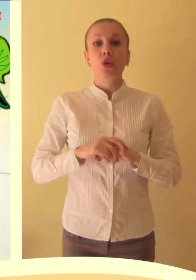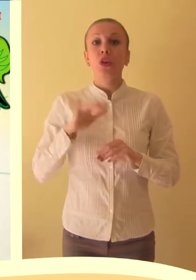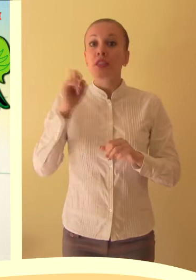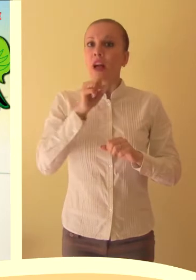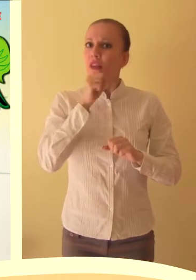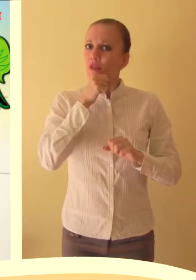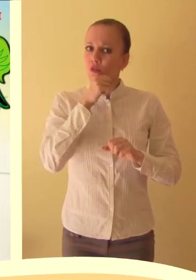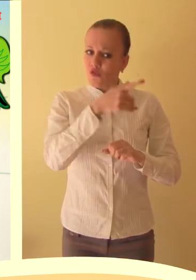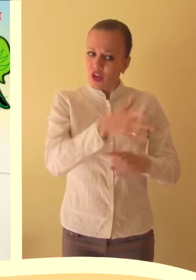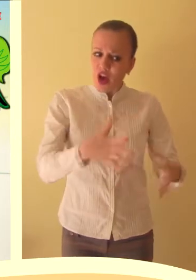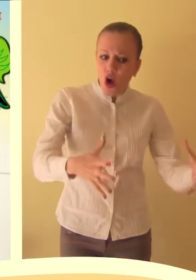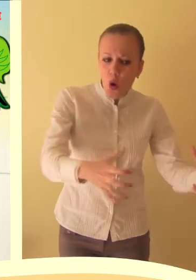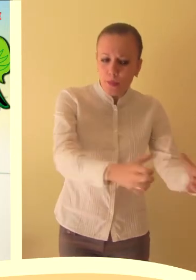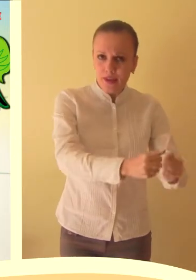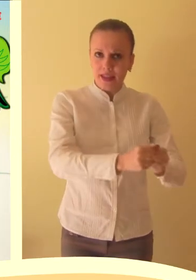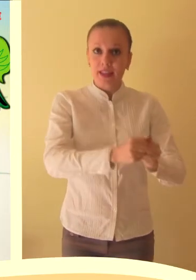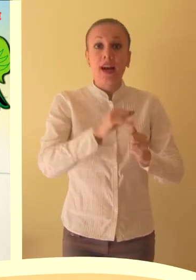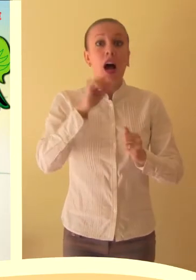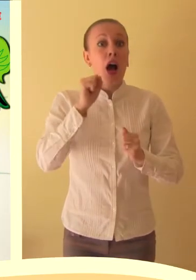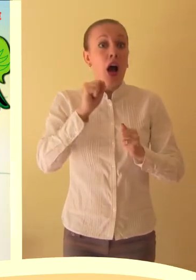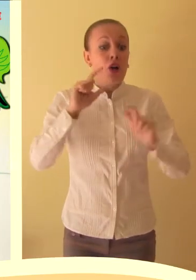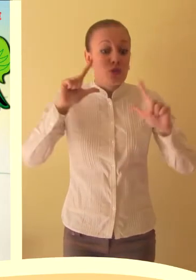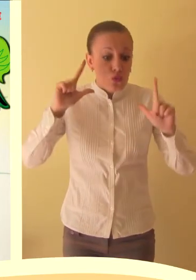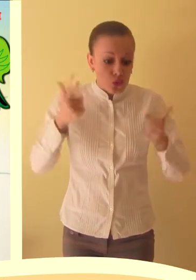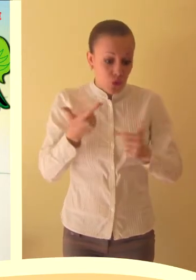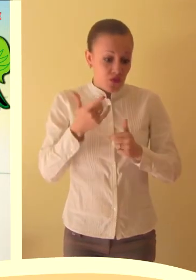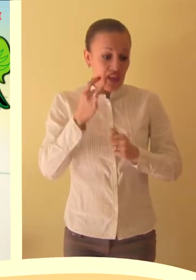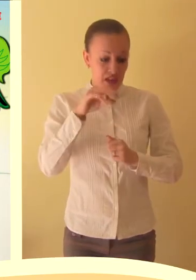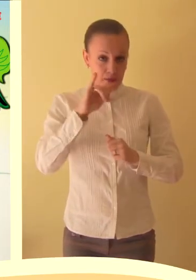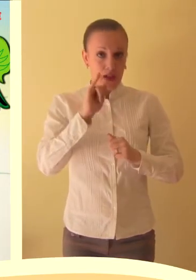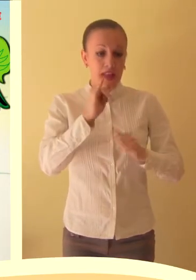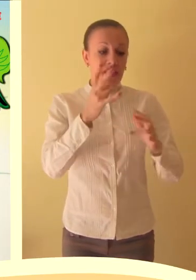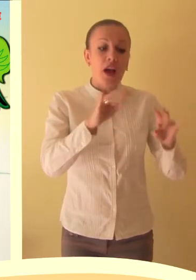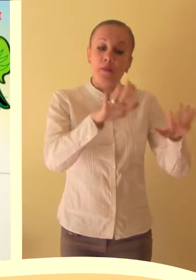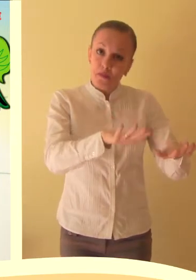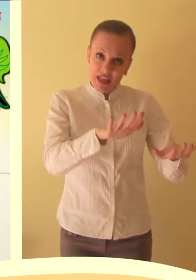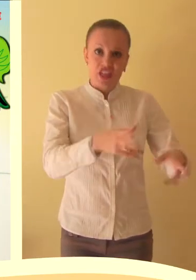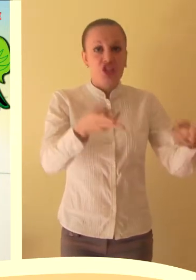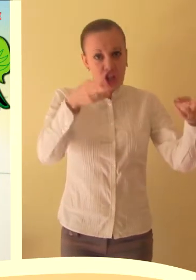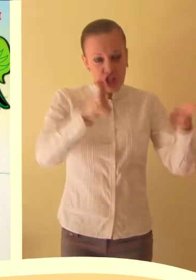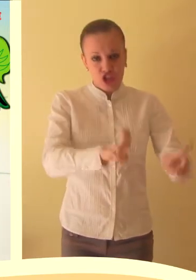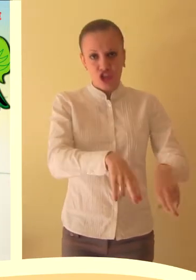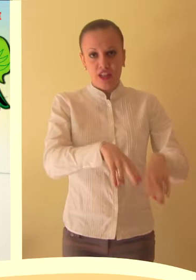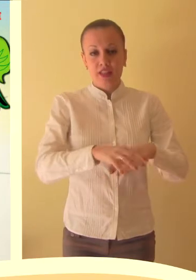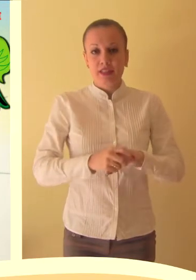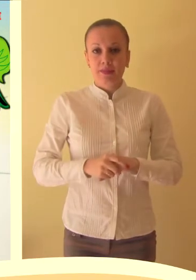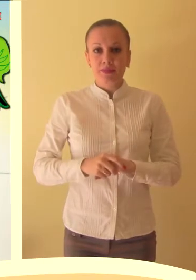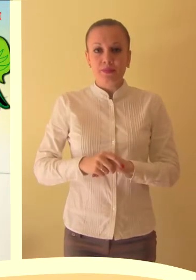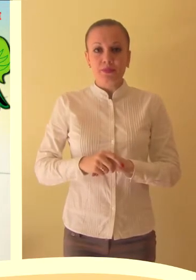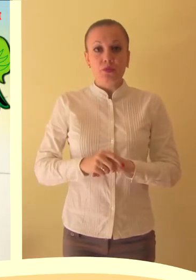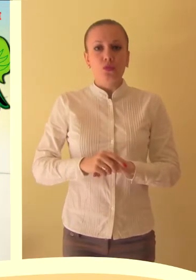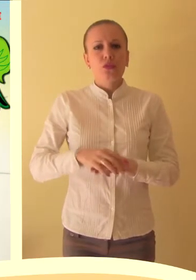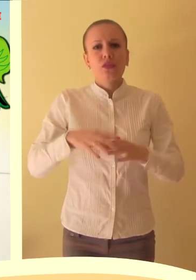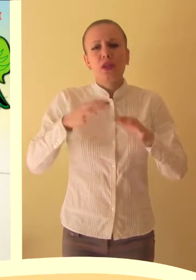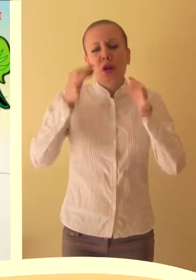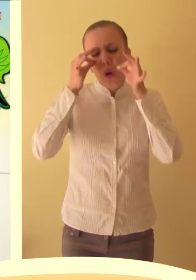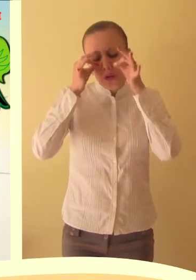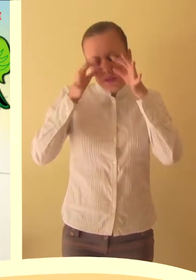родині За дідуся вона вхопилась, але знов наша рібка на місці залишилась